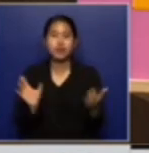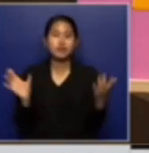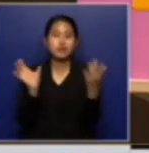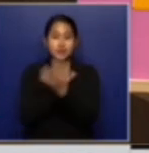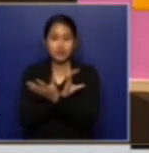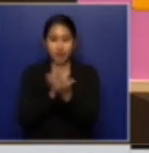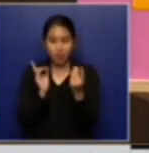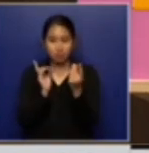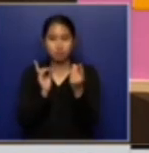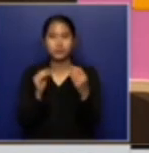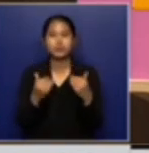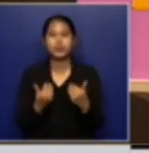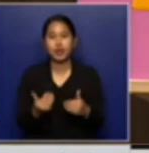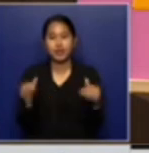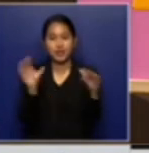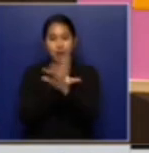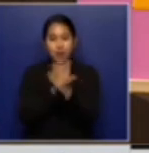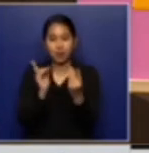ครับท่านประธาน